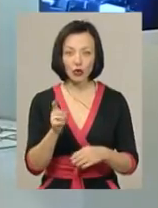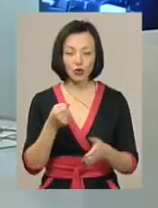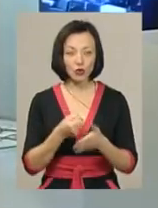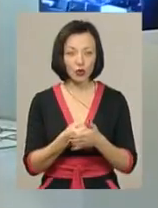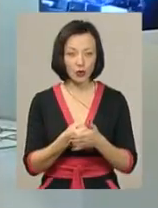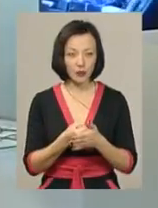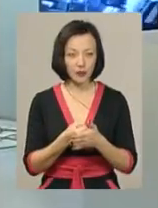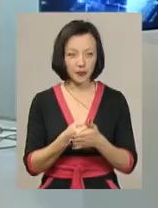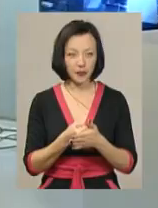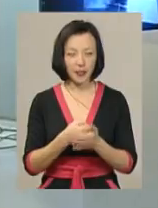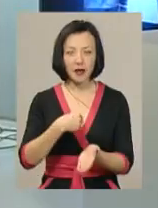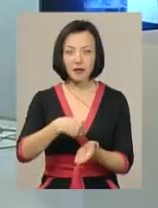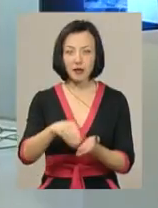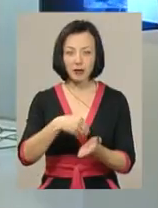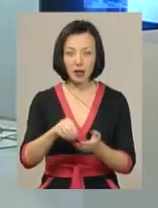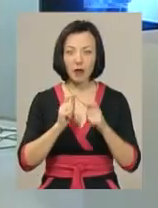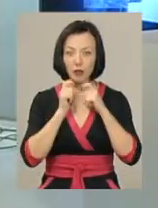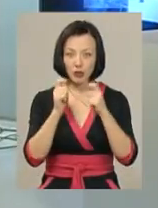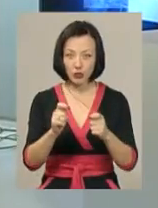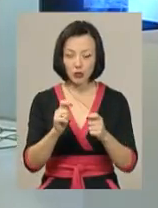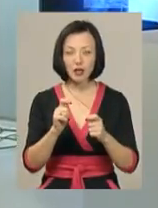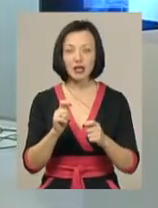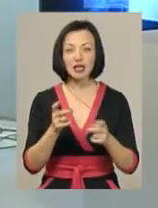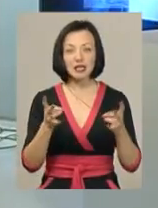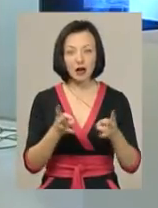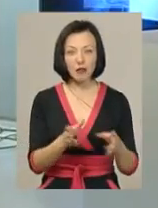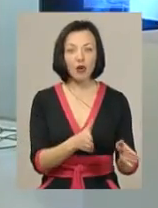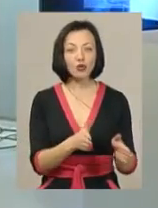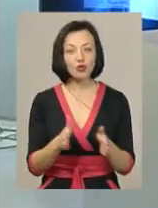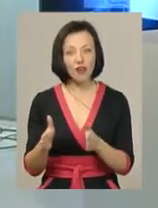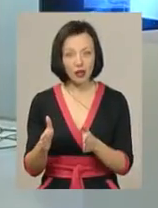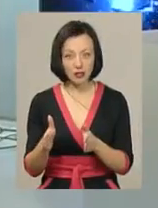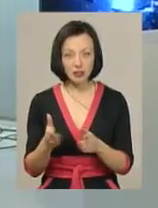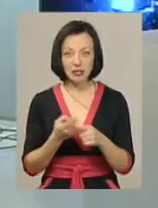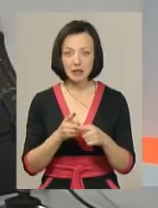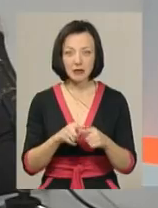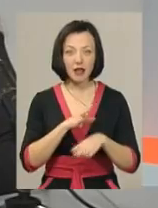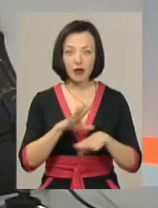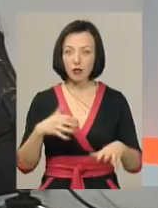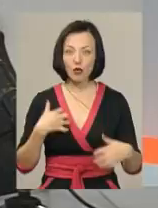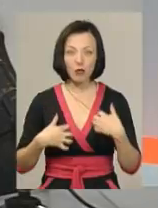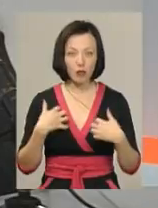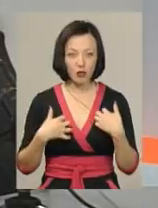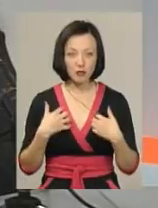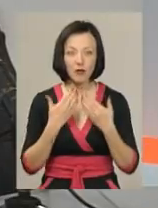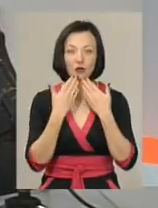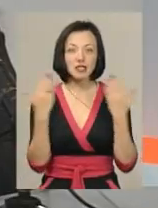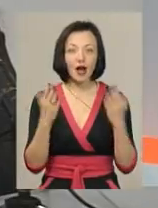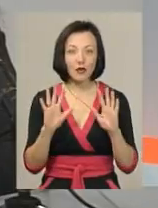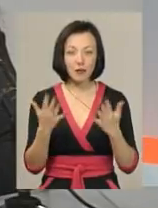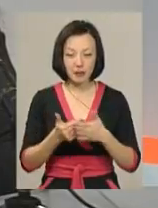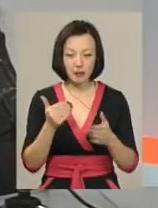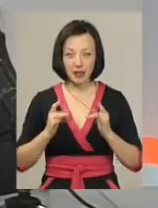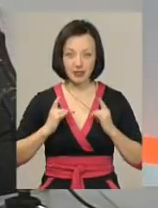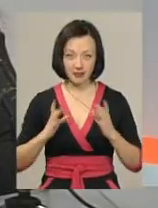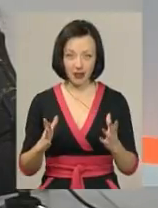ее придбання подарунку і до його вручення Потрібно готуватися щоб це не було поспіхом в останню мить перед